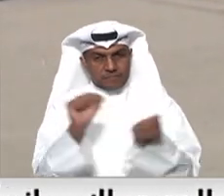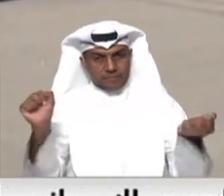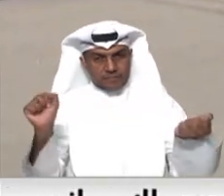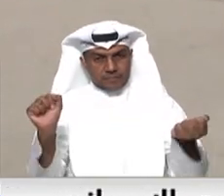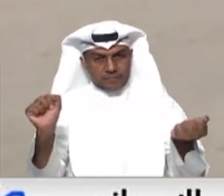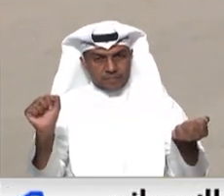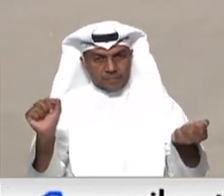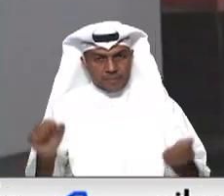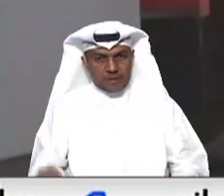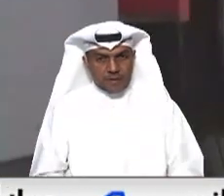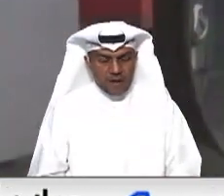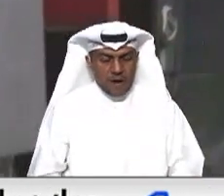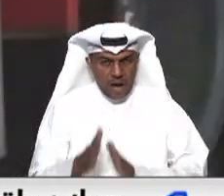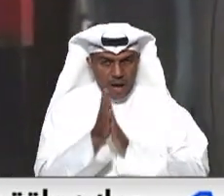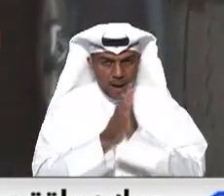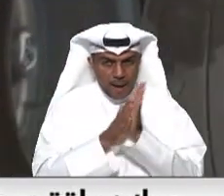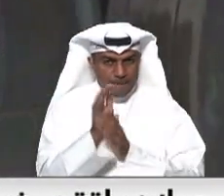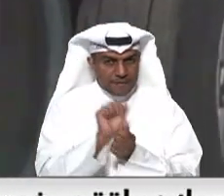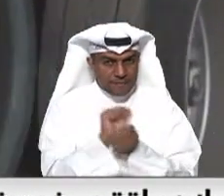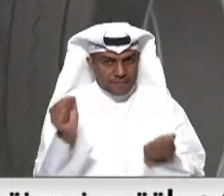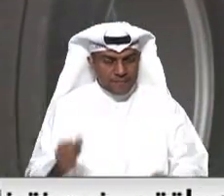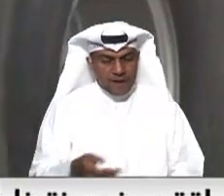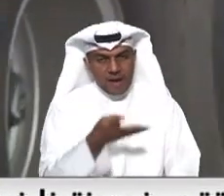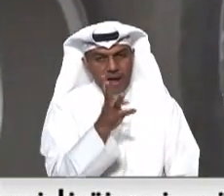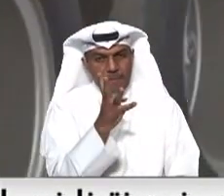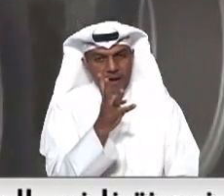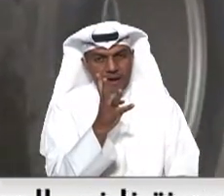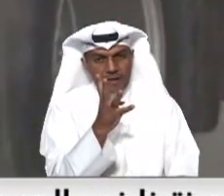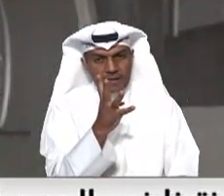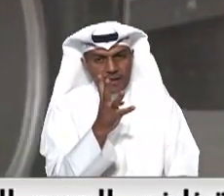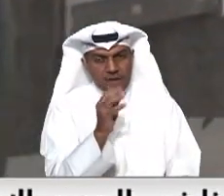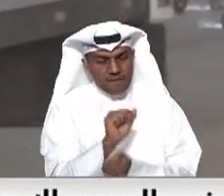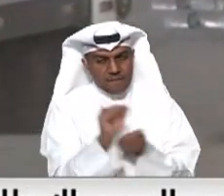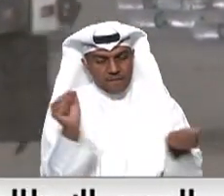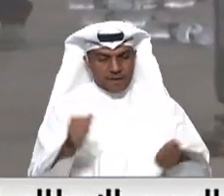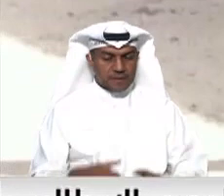تطلق المقاومة سراح 14 أسيرا.